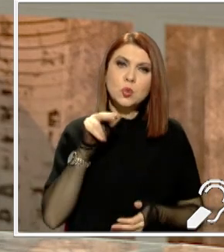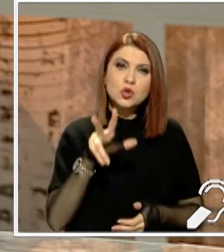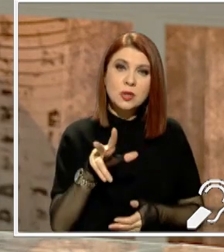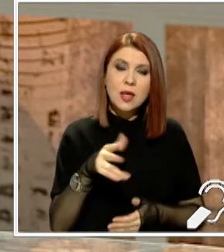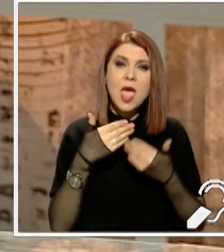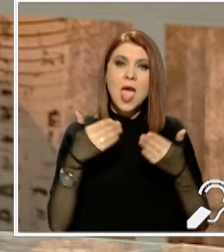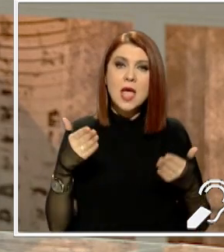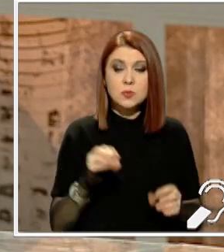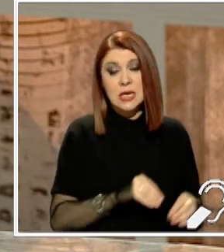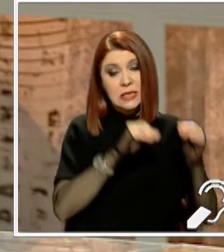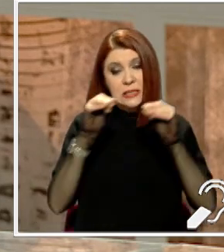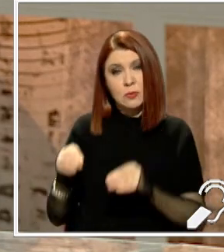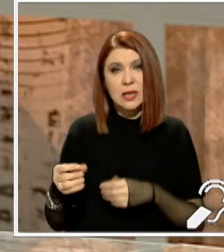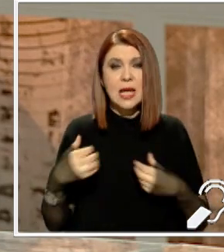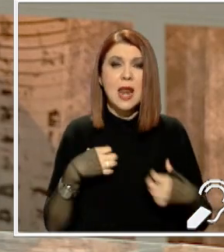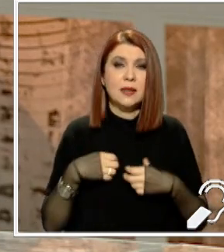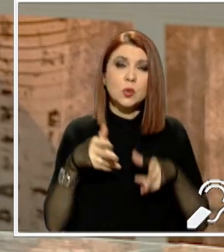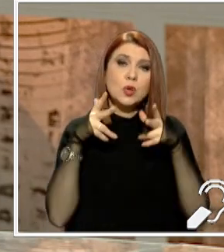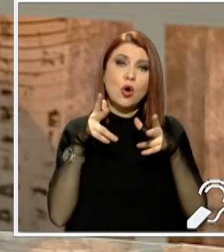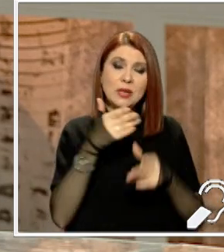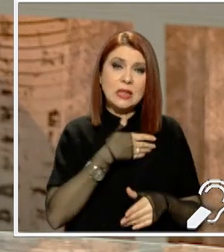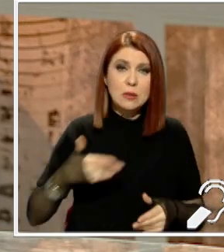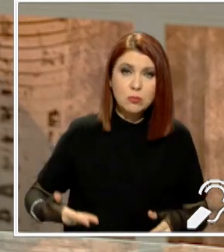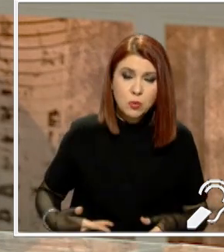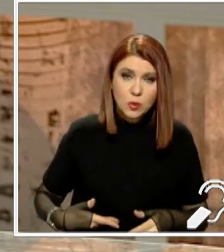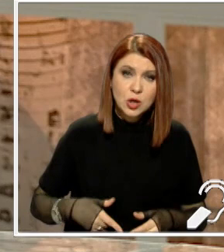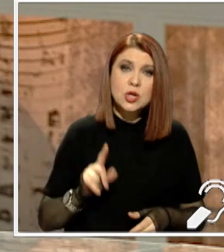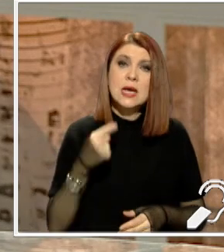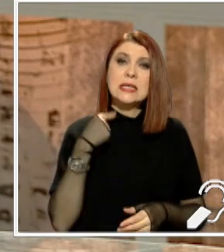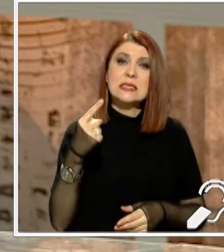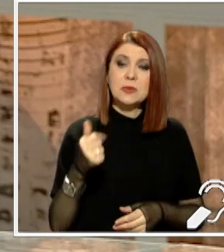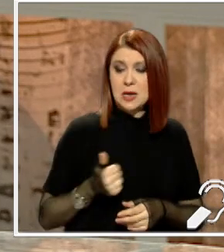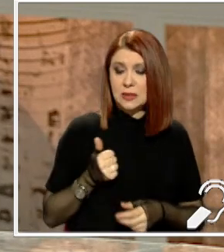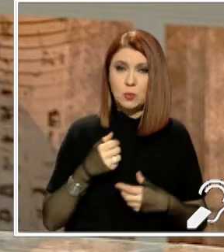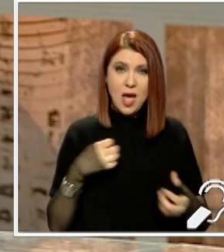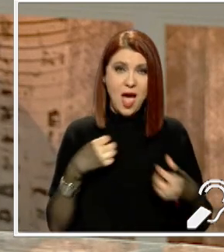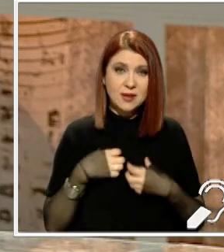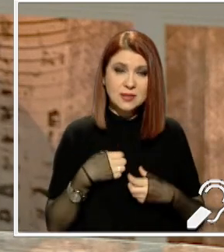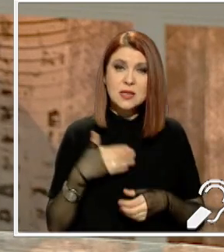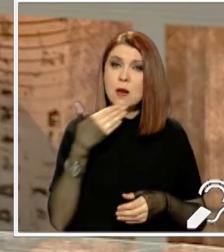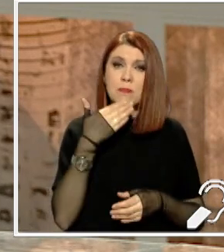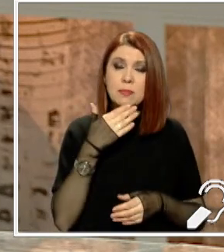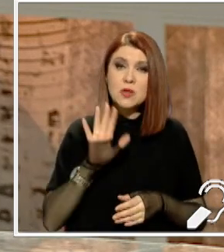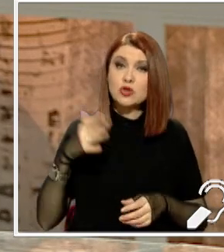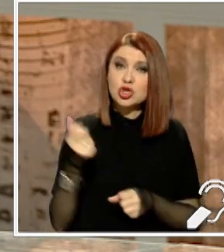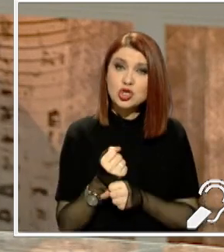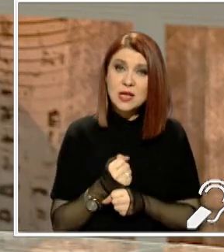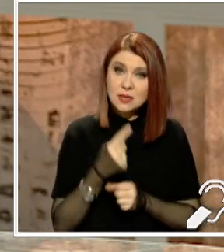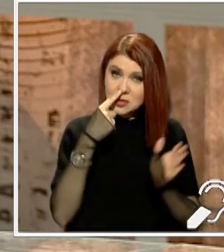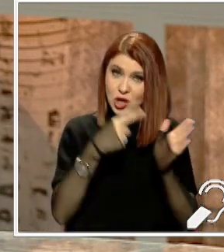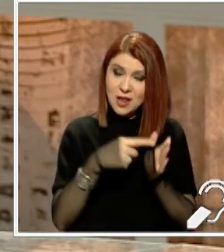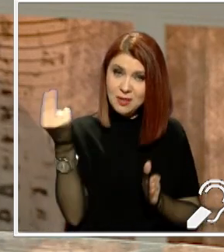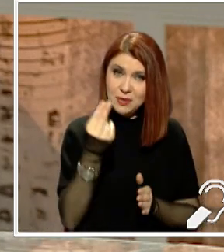2023, expoziția s-a mutat la Teatrul de Comedie din Capitală. În cadrul Săptămânii Tânărului Artist, premianții au avut ocazia să își